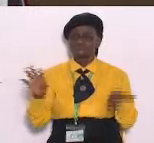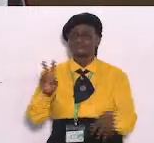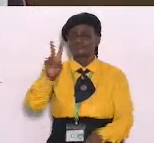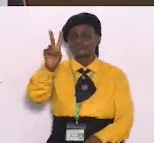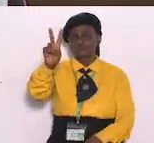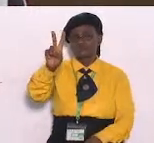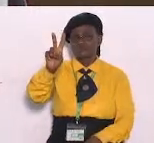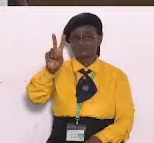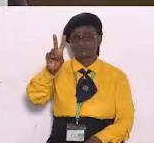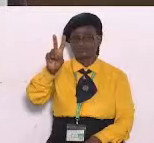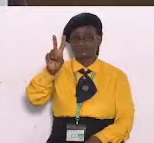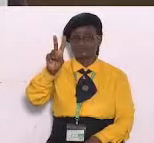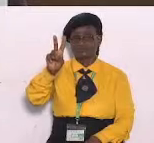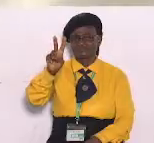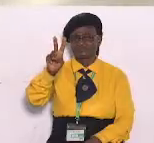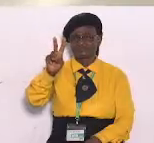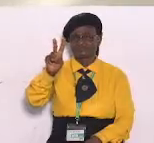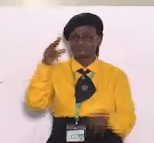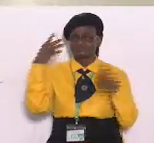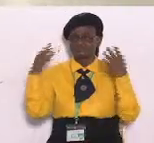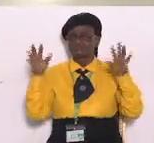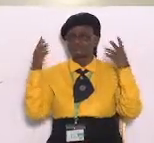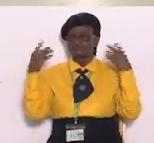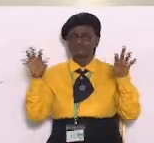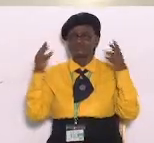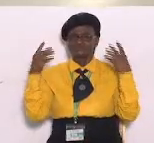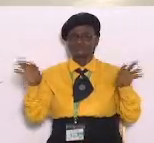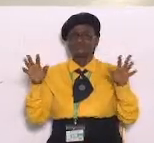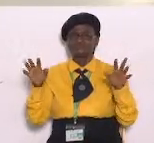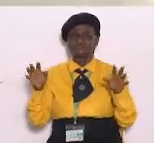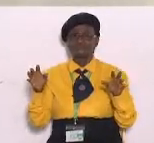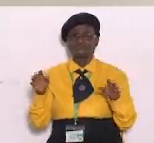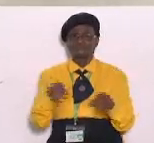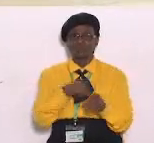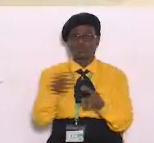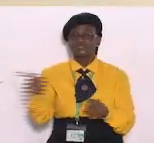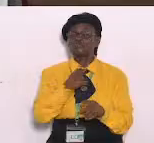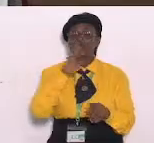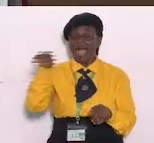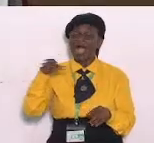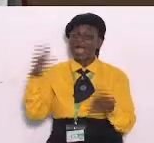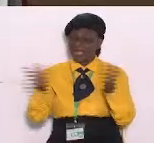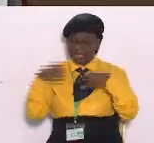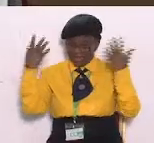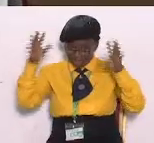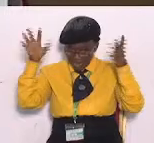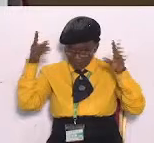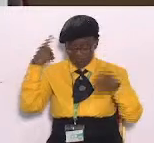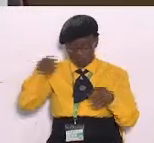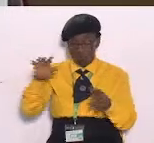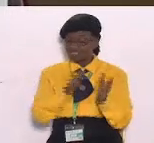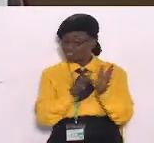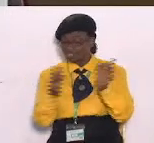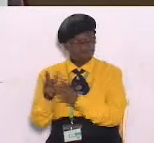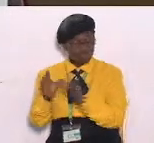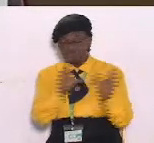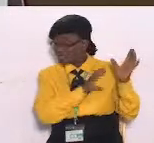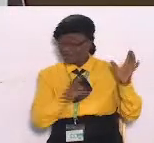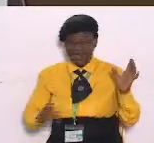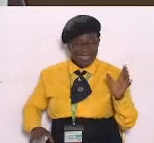2 viens vers Jésus venez venez venez vers Jésus si vous applaudissez pour